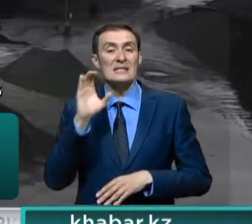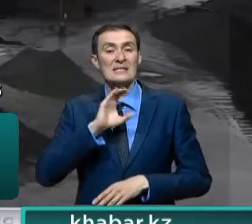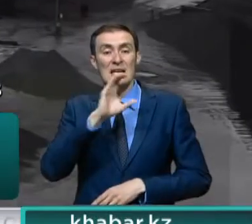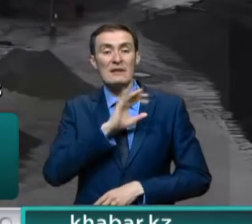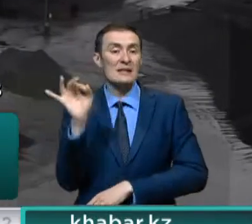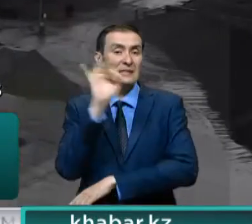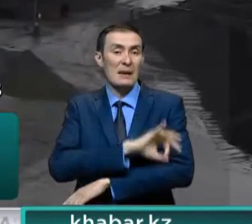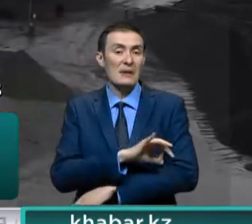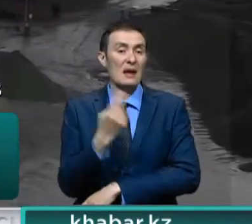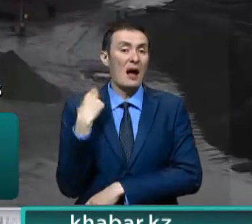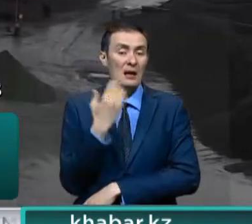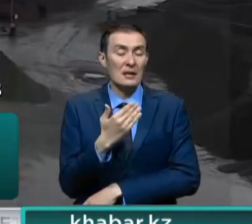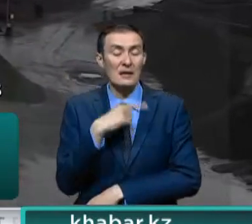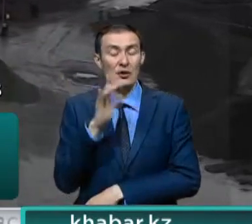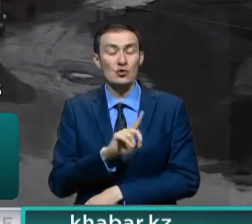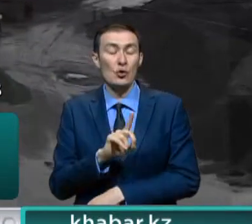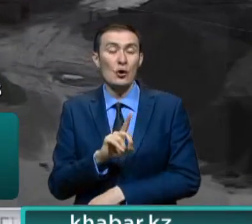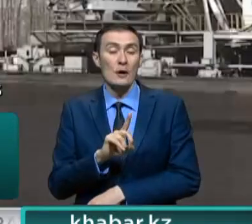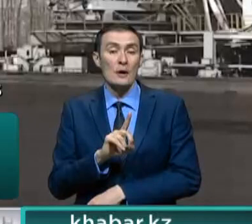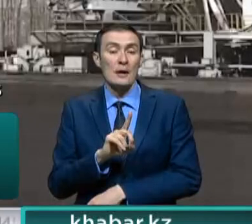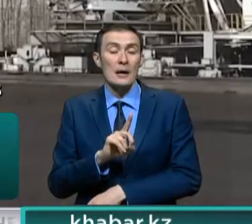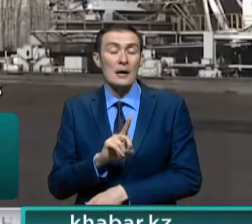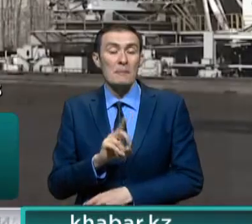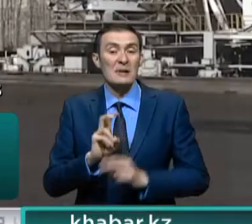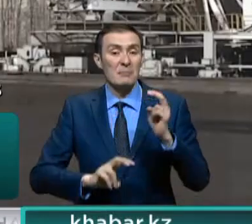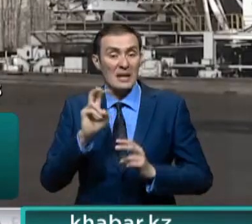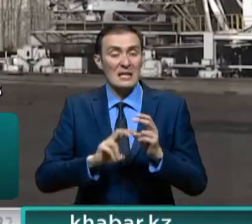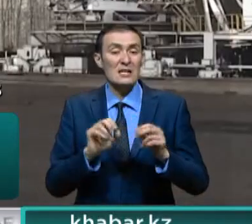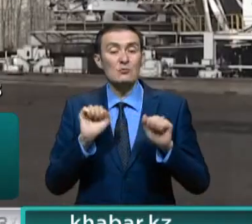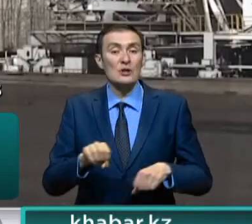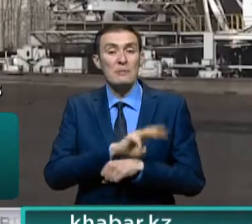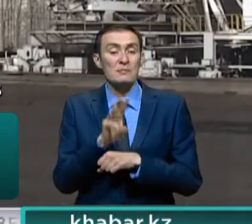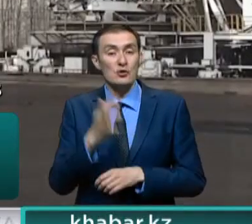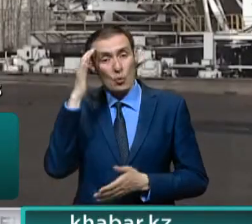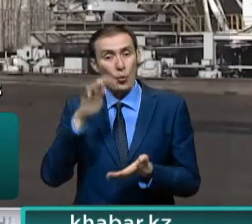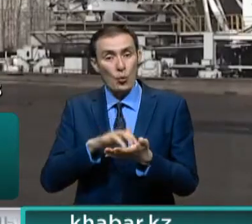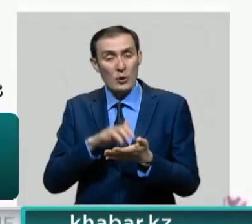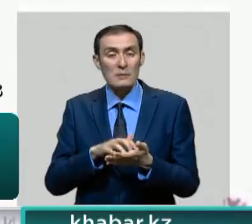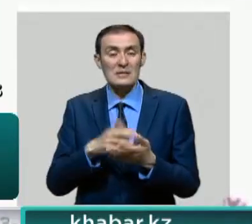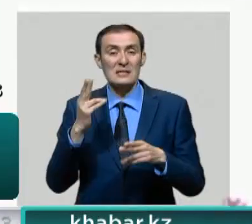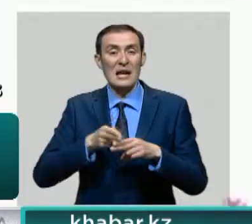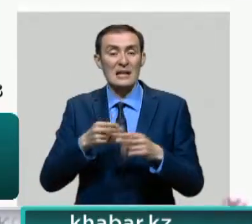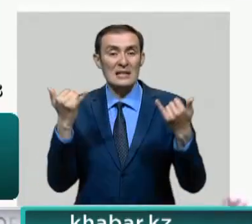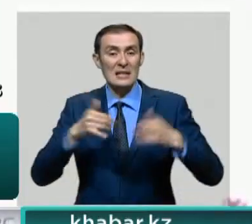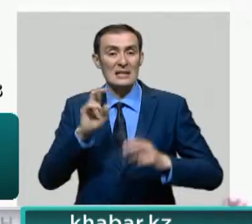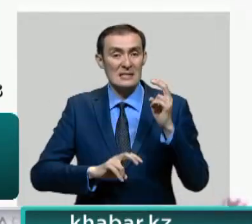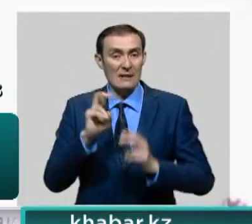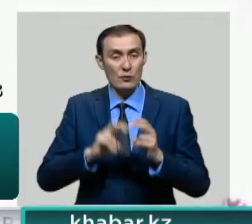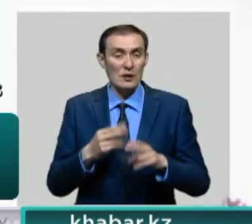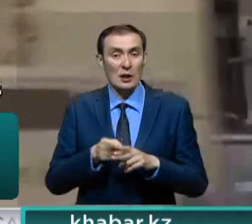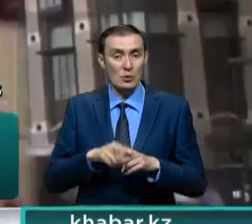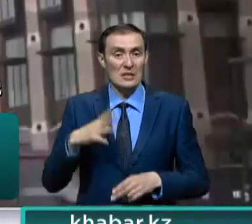северо-западе страны. В Кабмине утверждают, что предприятие позволит обеспечить углем сталелитейные заводы королевства,